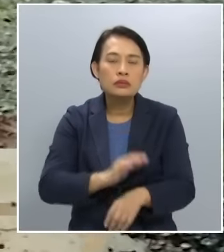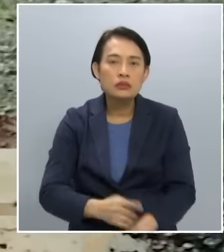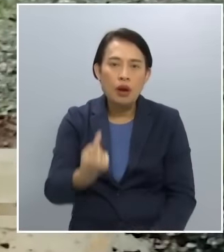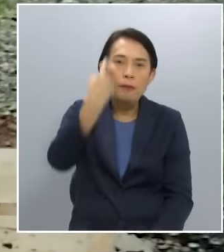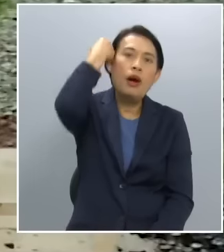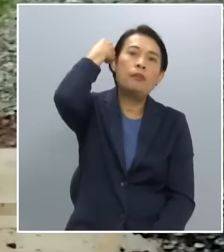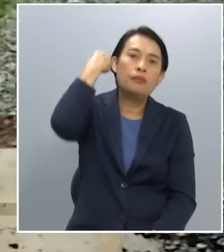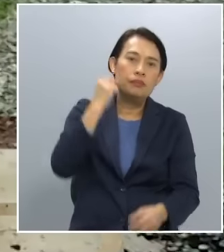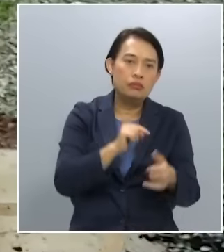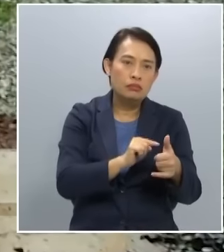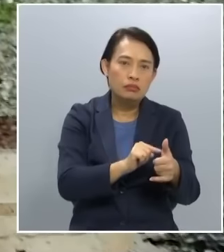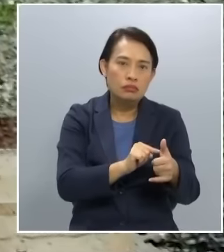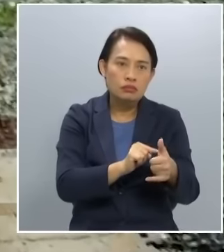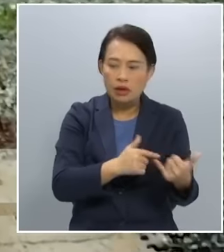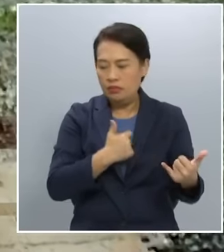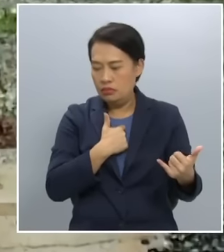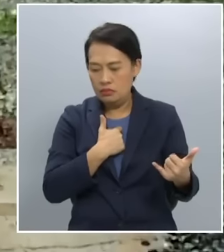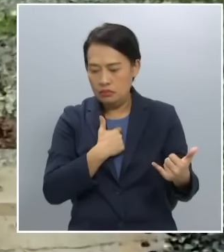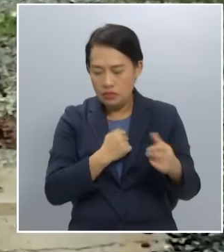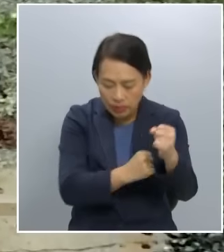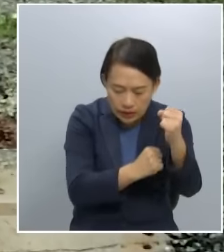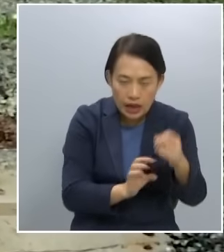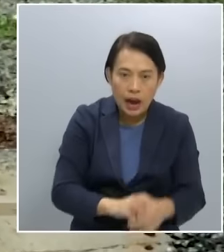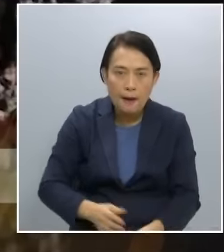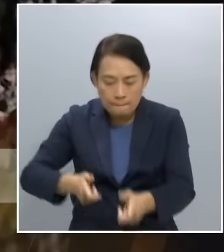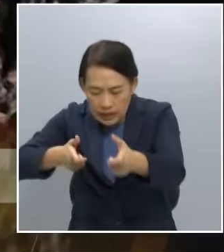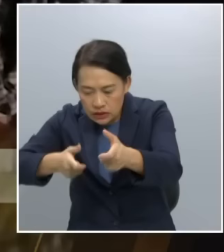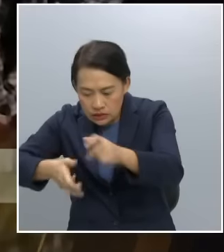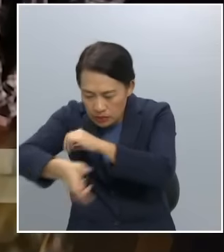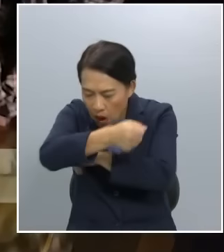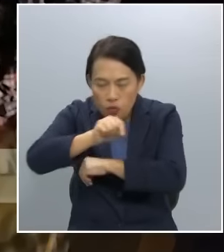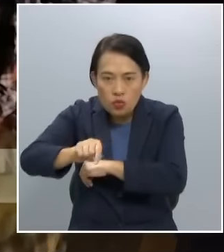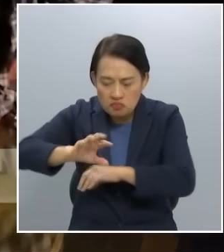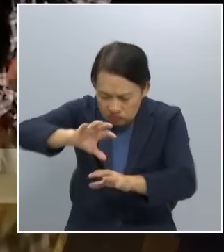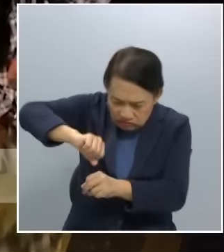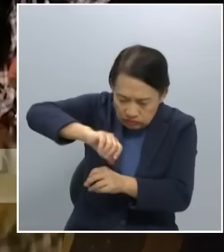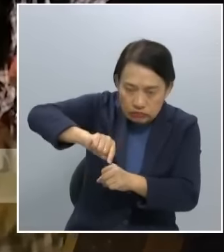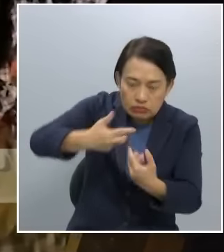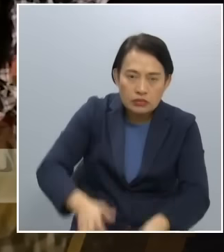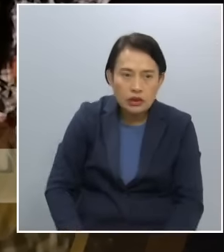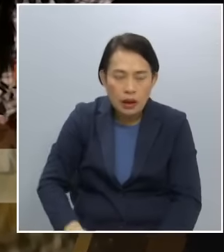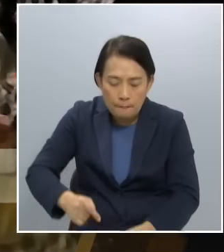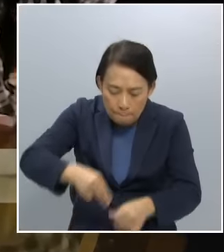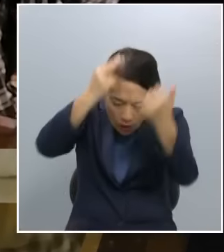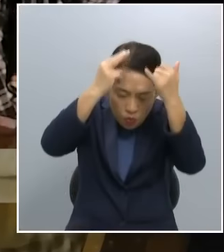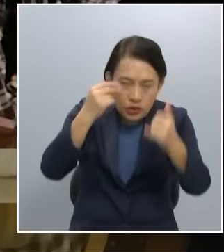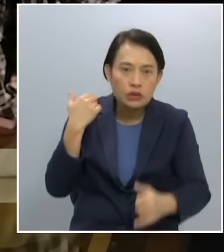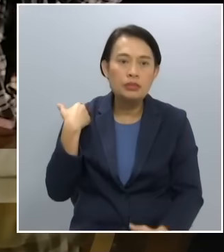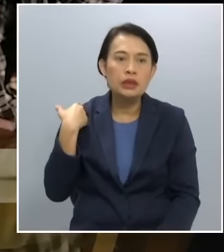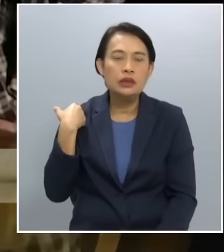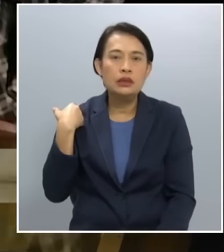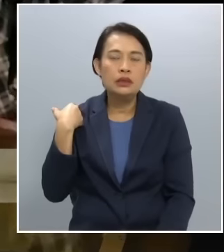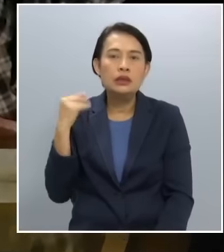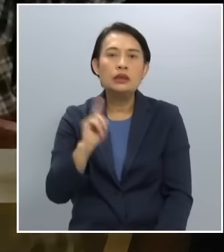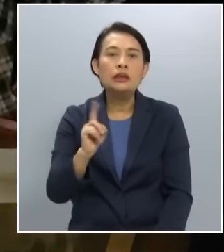แต่ว่าตัวนายอำนวยเนี่ยตั้งสติได้ก็พยายามจะแย่งปืนจากนายสมผู้ก่อเหตุแต่มีเสียงปืนดังขึ้นอีกนัดคราวนี้ถูก